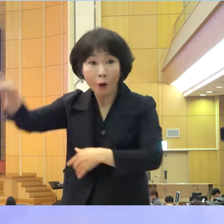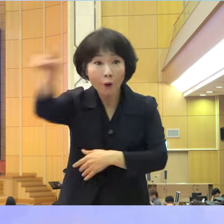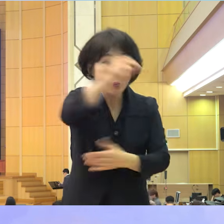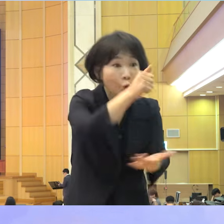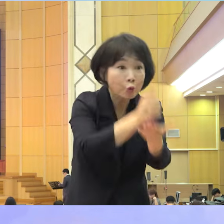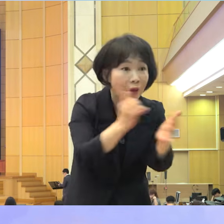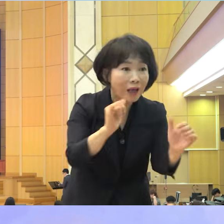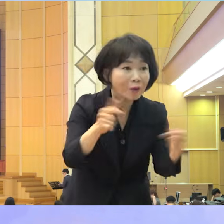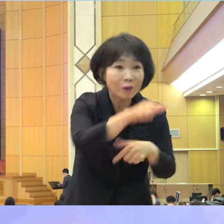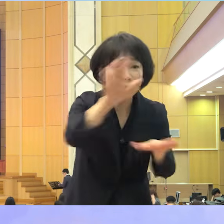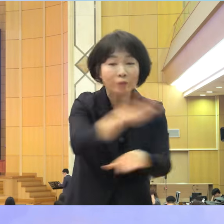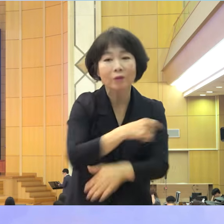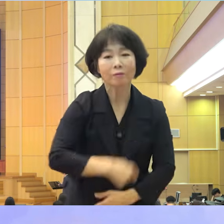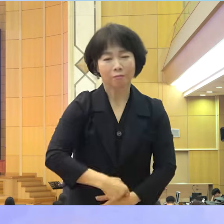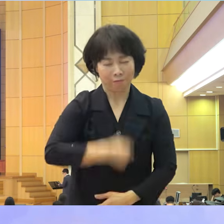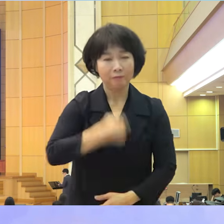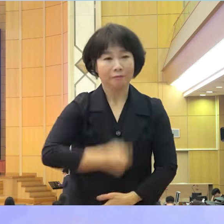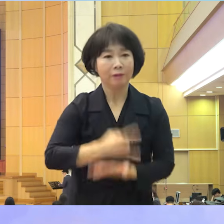그게 복인데